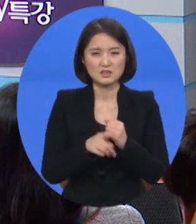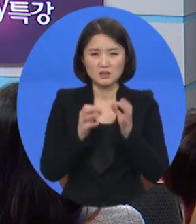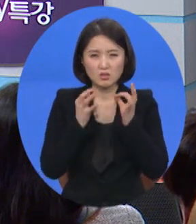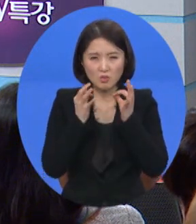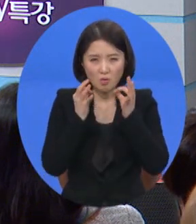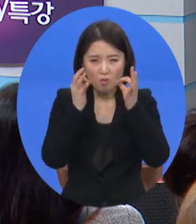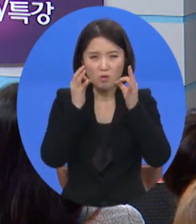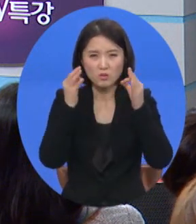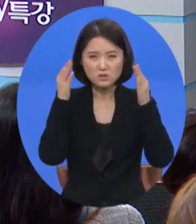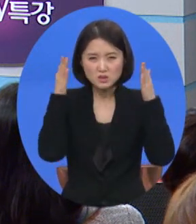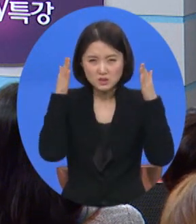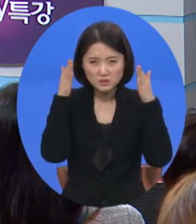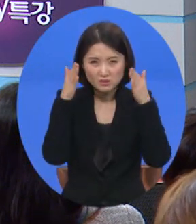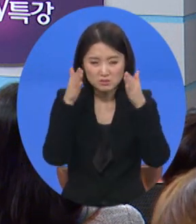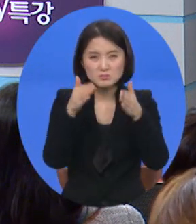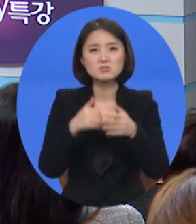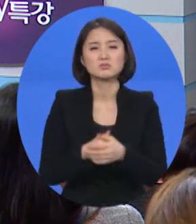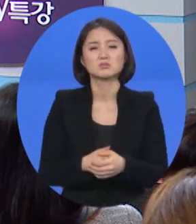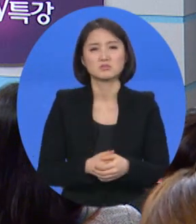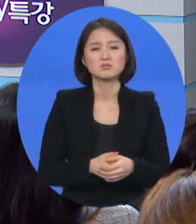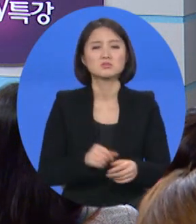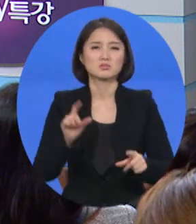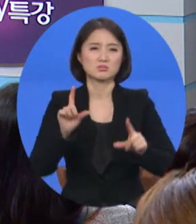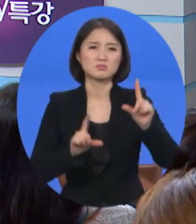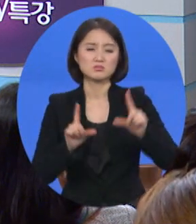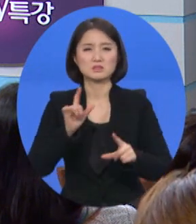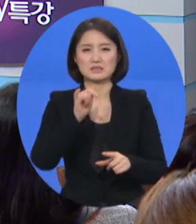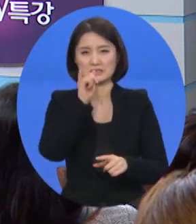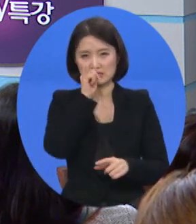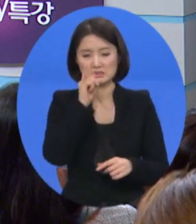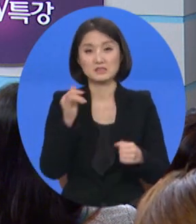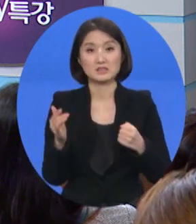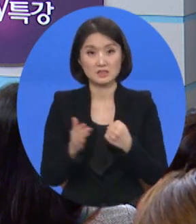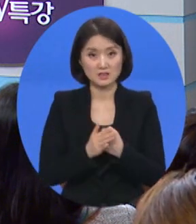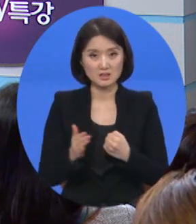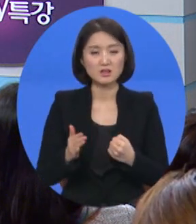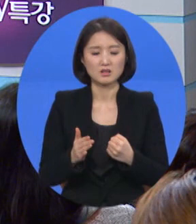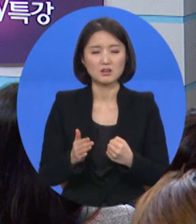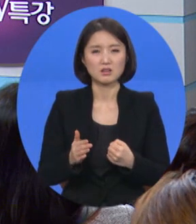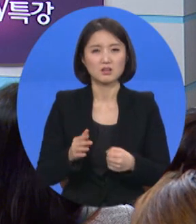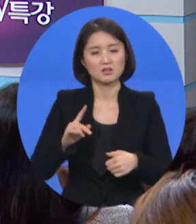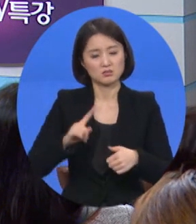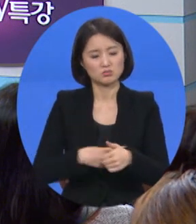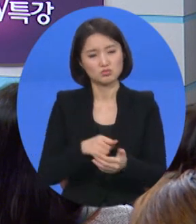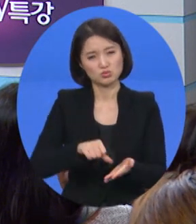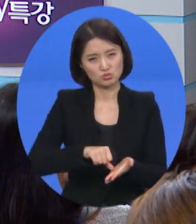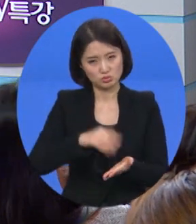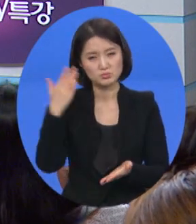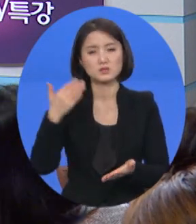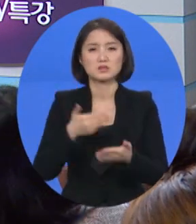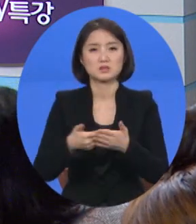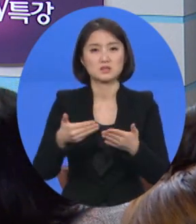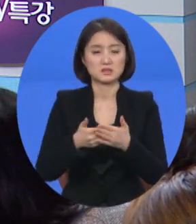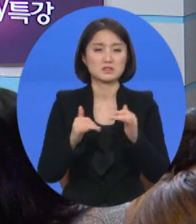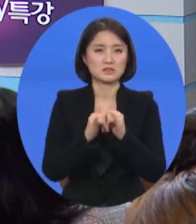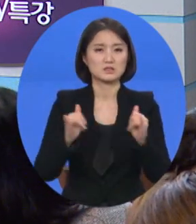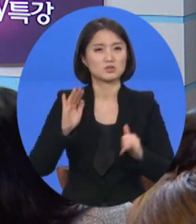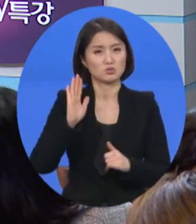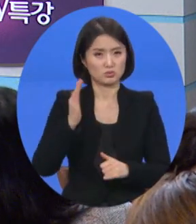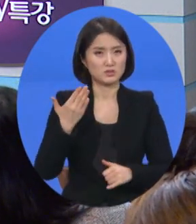어 몰두하는 어떤 그런 자세가 갖추어져 있었기 때문에 그 유명한 화가가 되겠지요 이화가